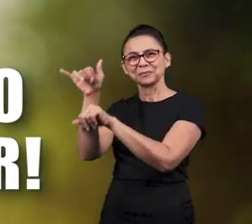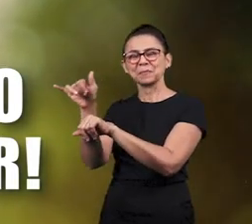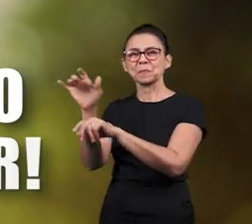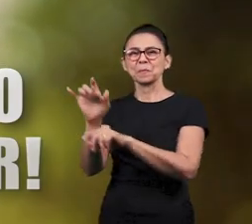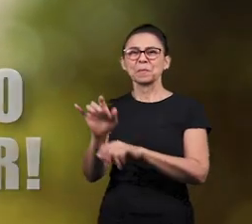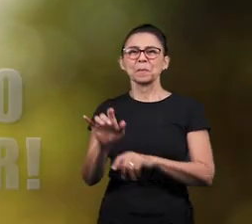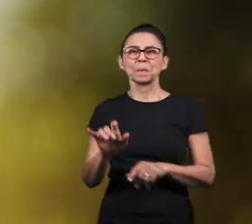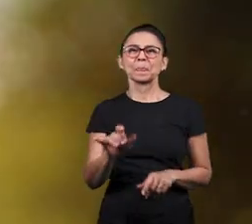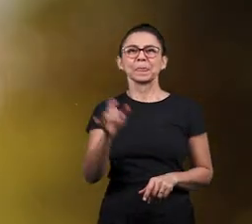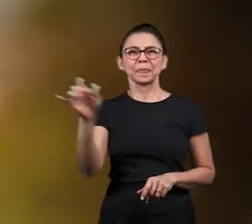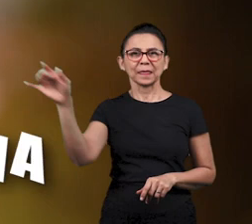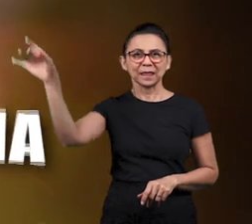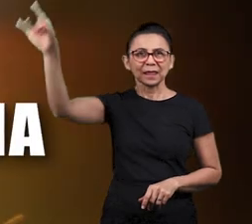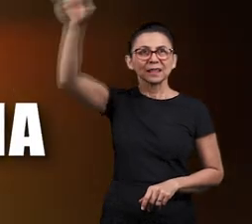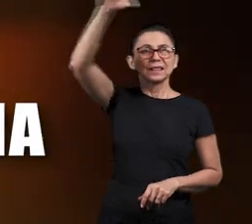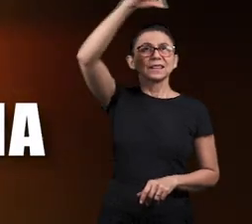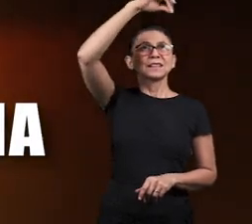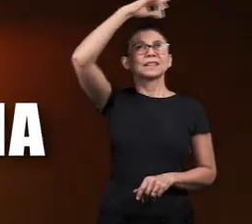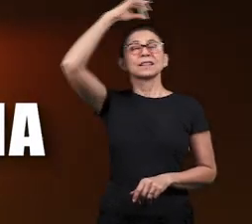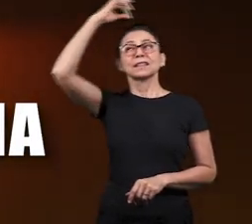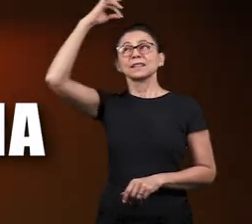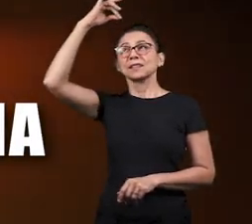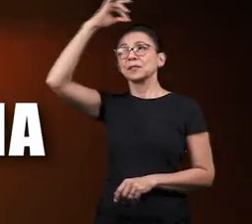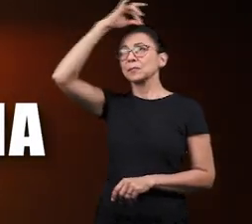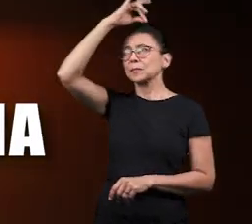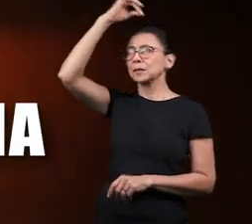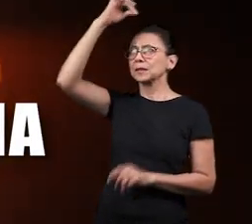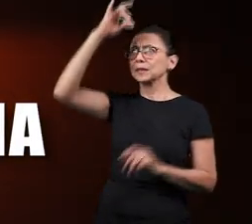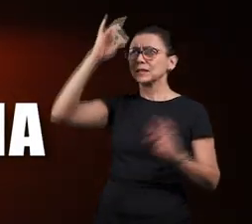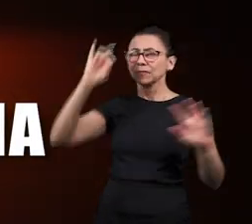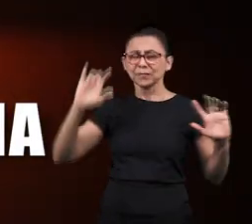скольким я Тебе обязан, Господь.